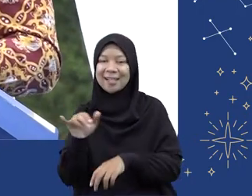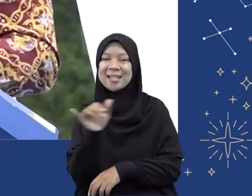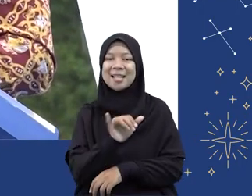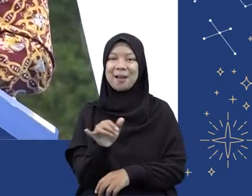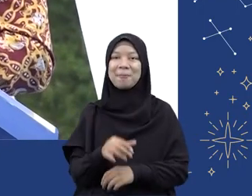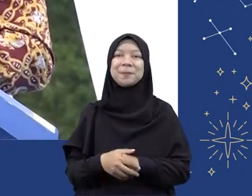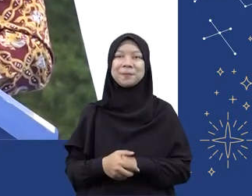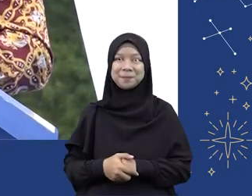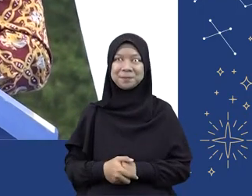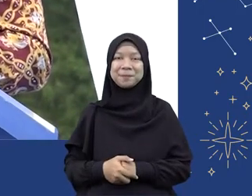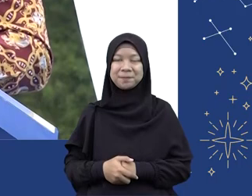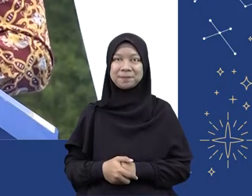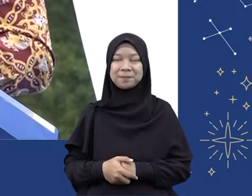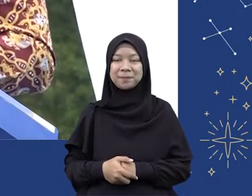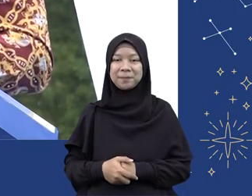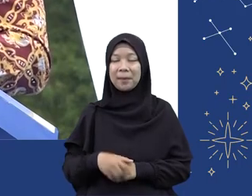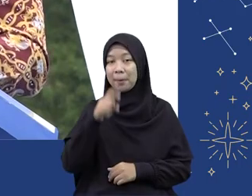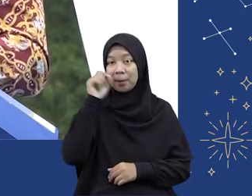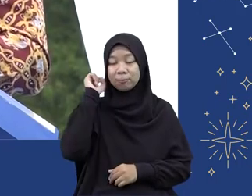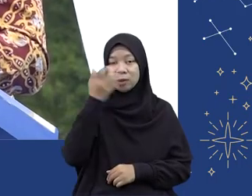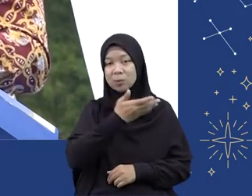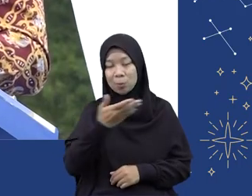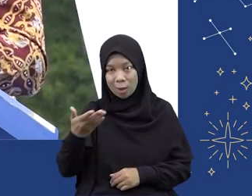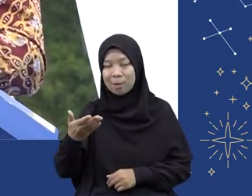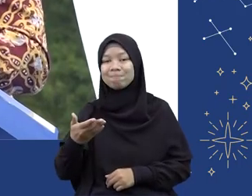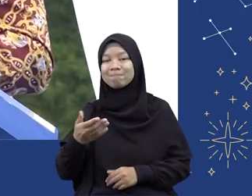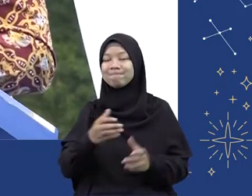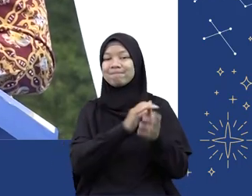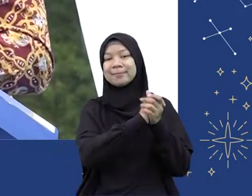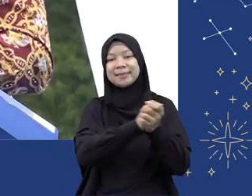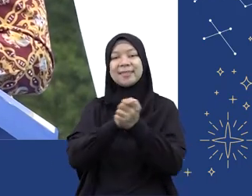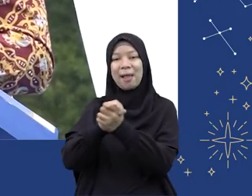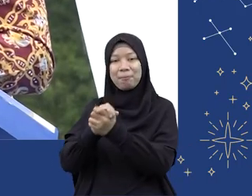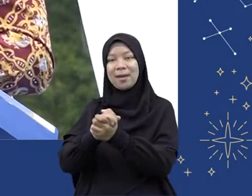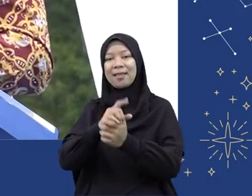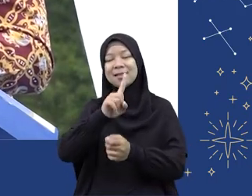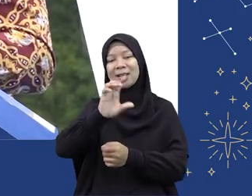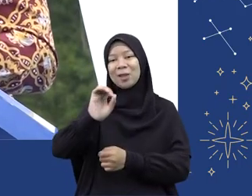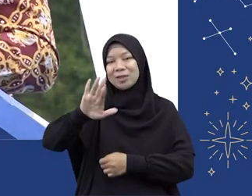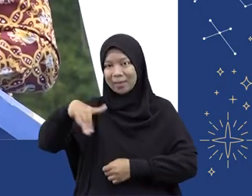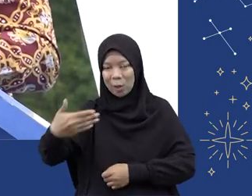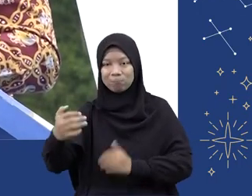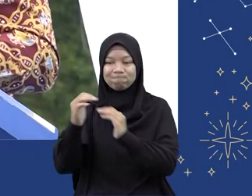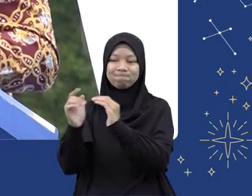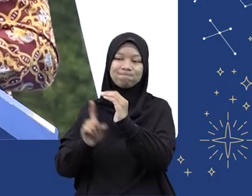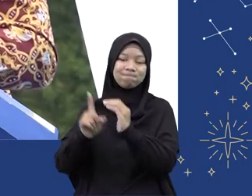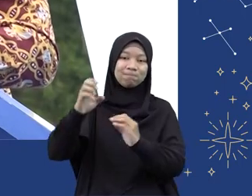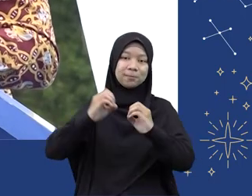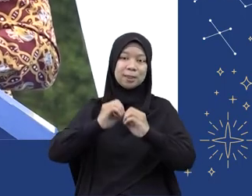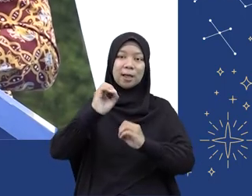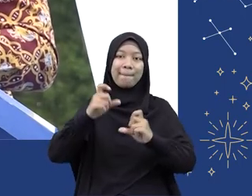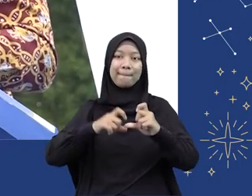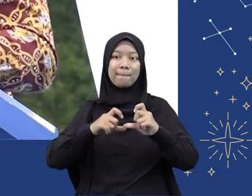Bapak Ibu yang saya hormati Sekali lagi selamat 100 tahun observatorium Bossa yang membanggakan